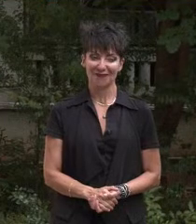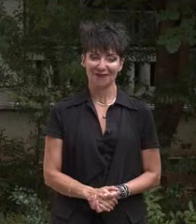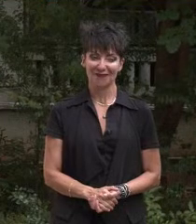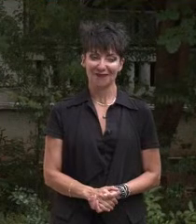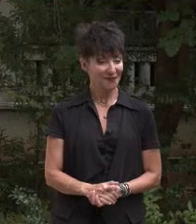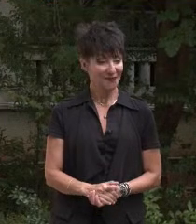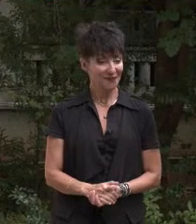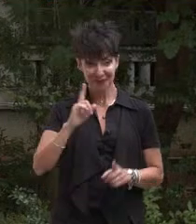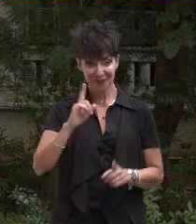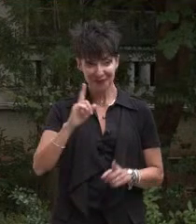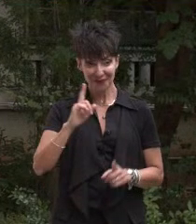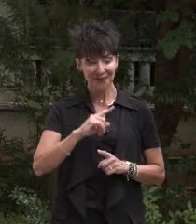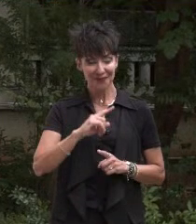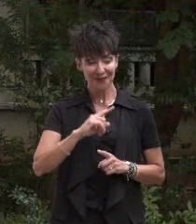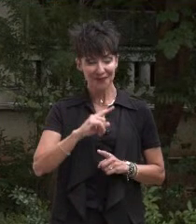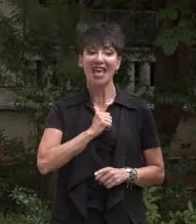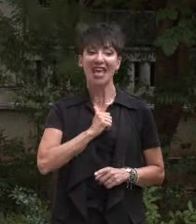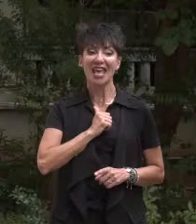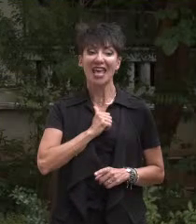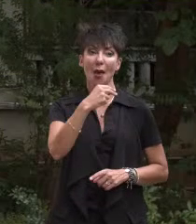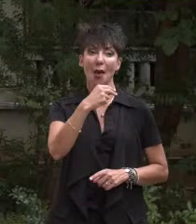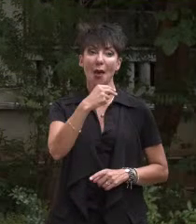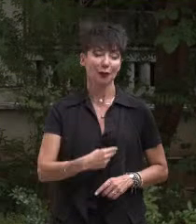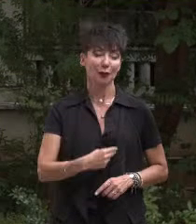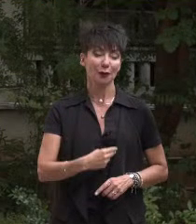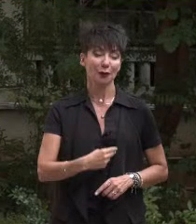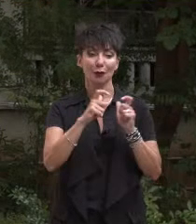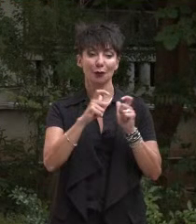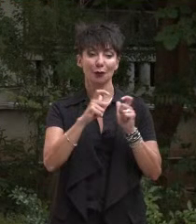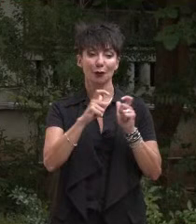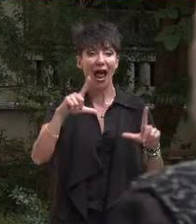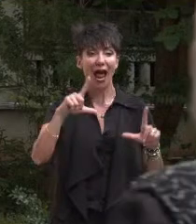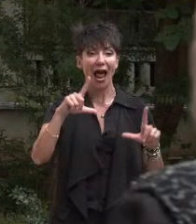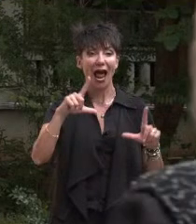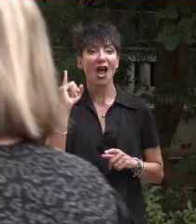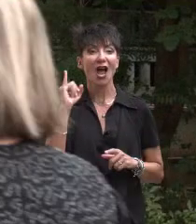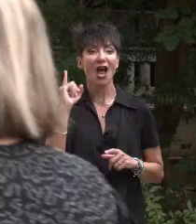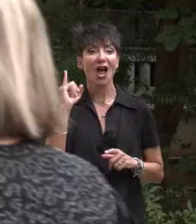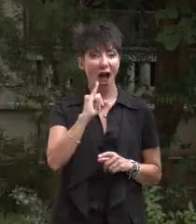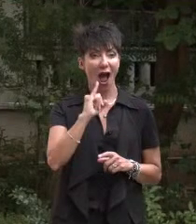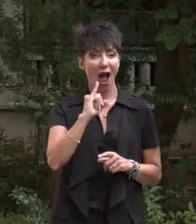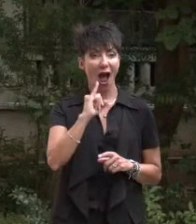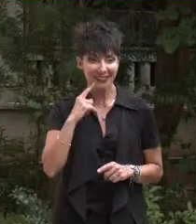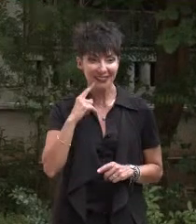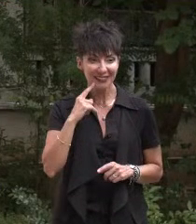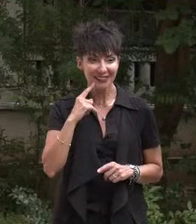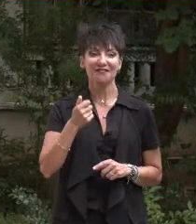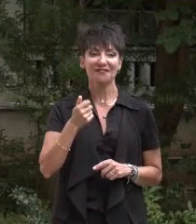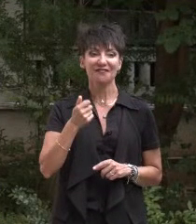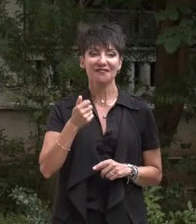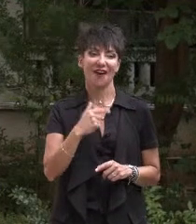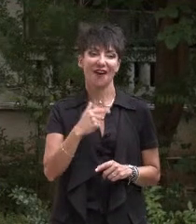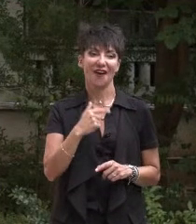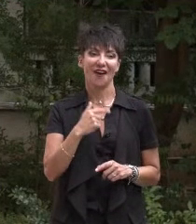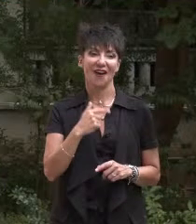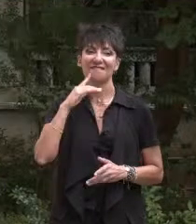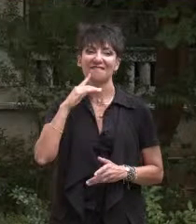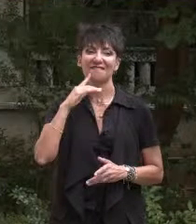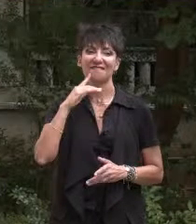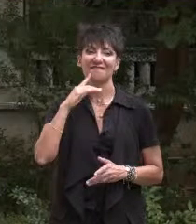Θα το παραδώσει στο Ιδιωτικό Δημοτικό Σχολείο Άγιος Ιωσήφ Βόλου, Κονιαρέλη Ελένη. Β' βραβείο για τα